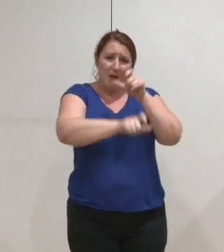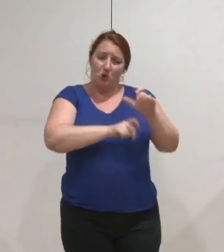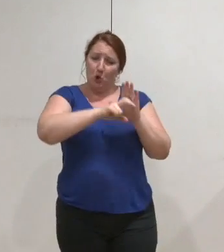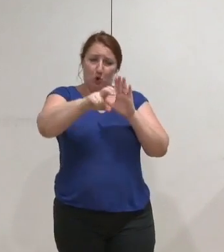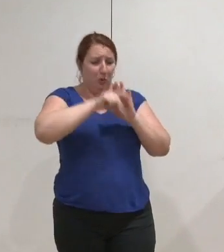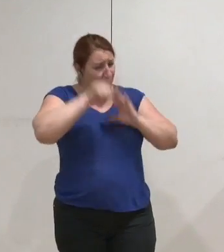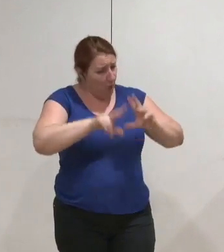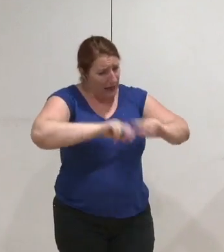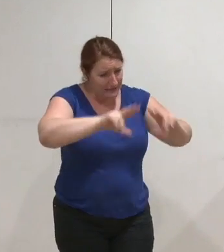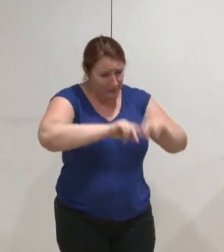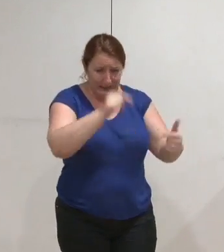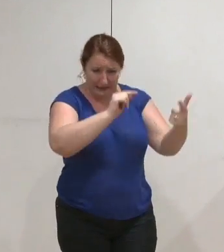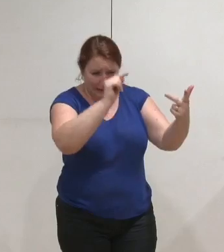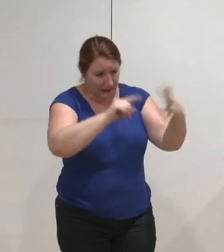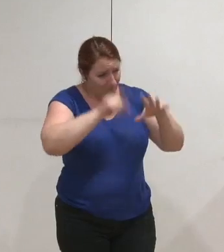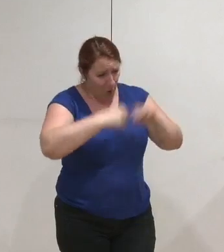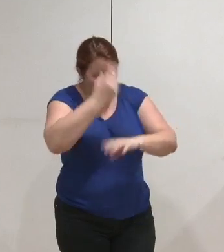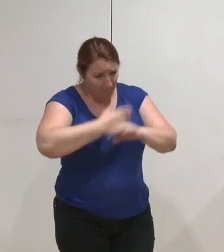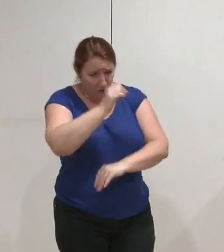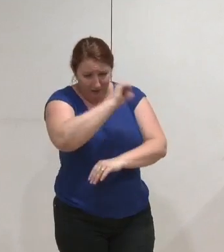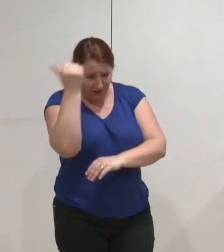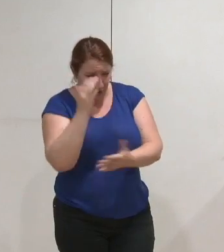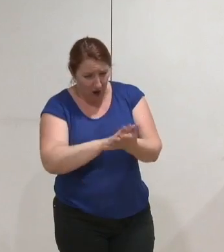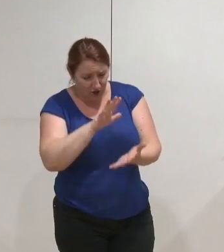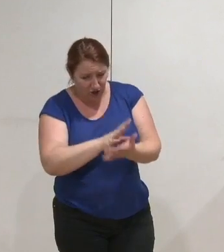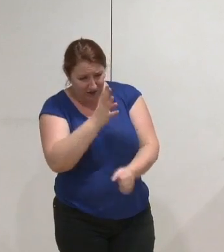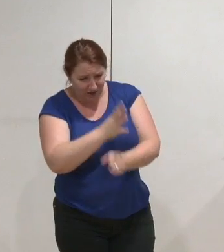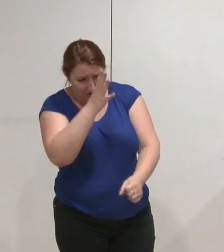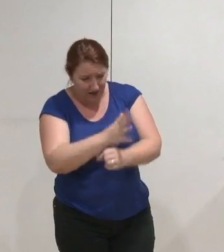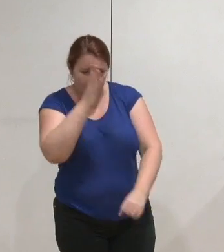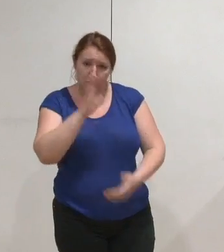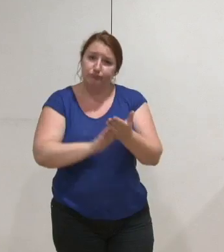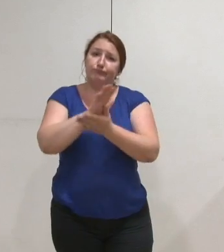qu'on explique les choses que l'on doit apprendre à un garçon de 4 ou 5 ans